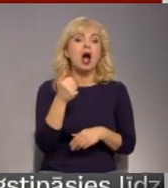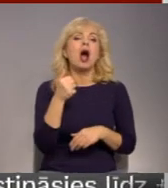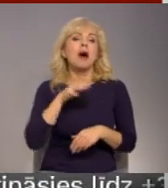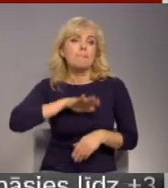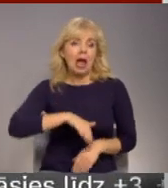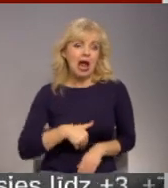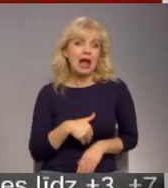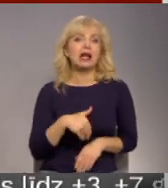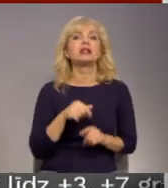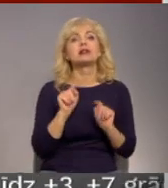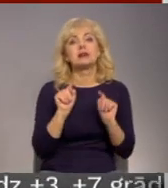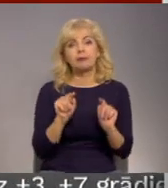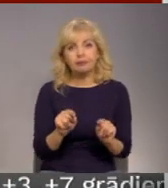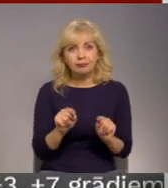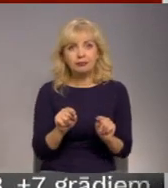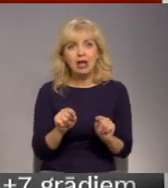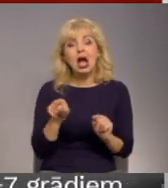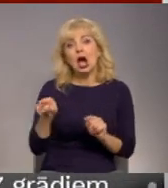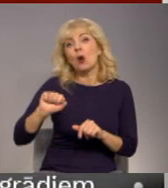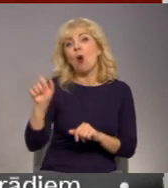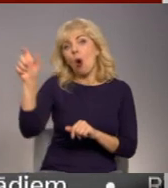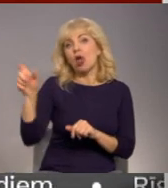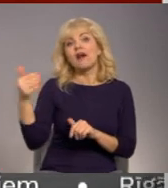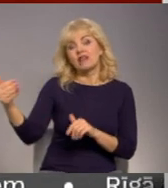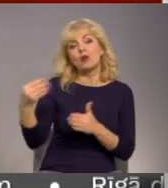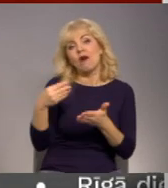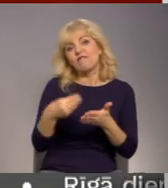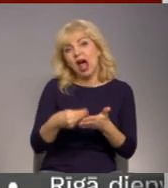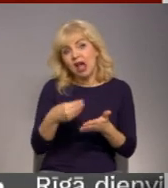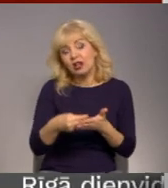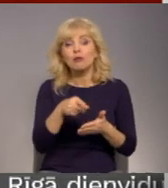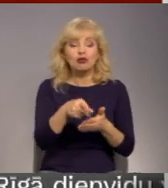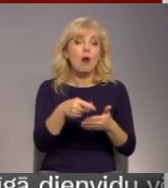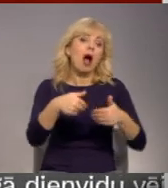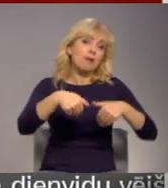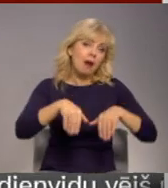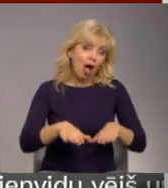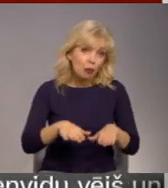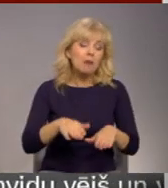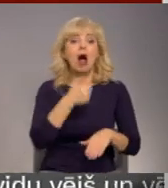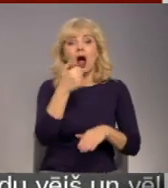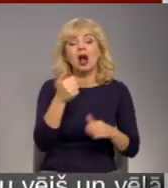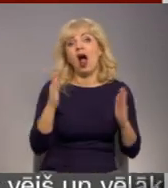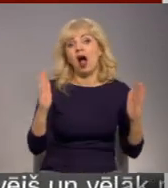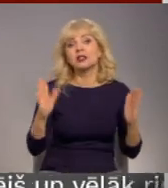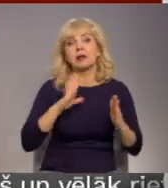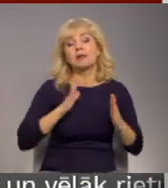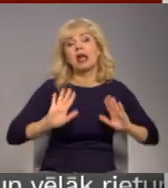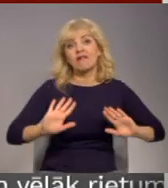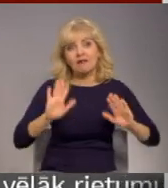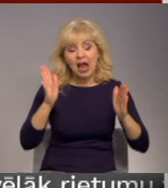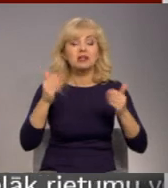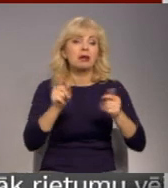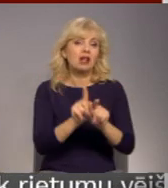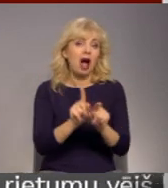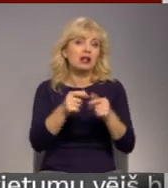pēc to kolēģu vērtējumu, kas lēma par šo jautājumu, tas gads ir bijis veiksmīgs. Ja tas lēmums ir tāds, ka